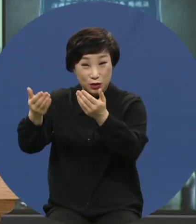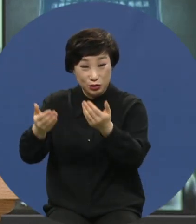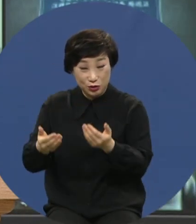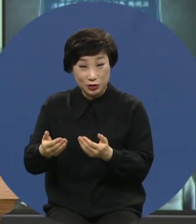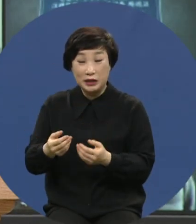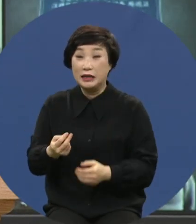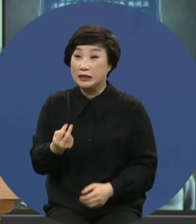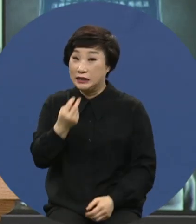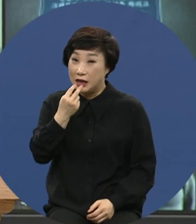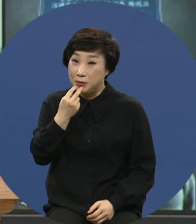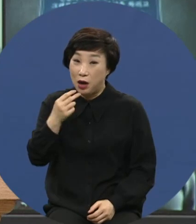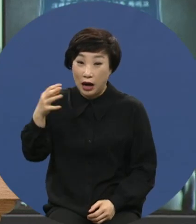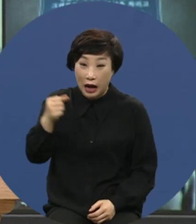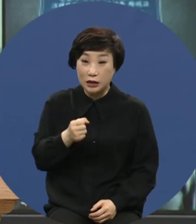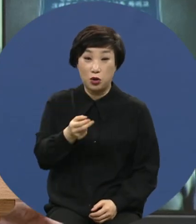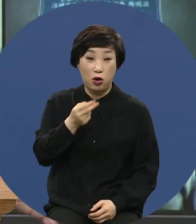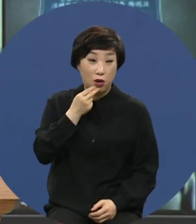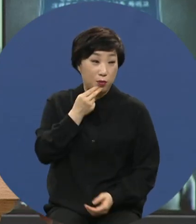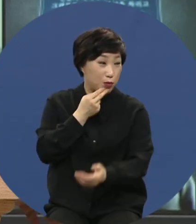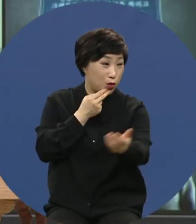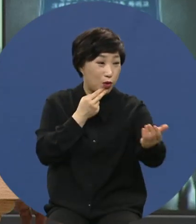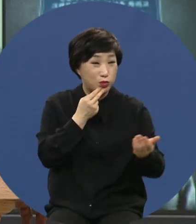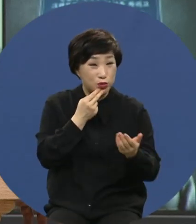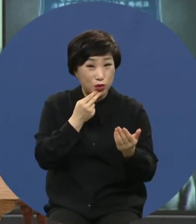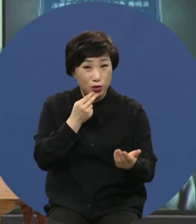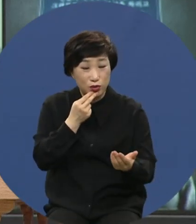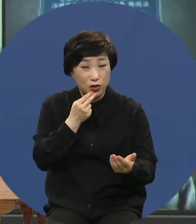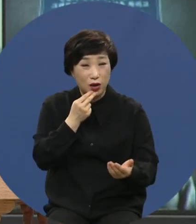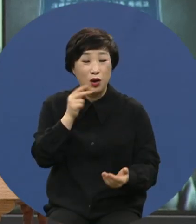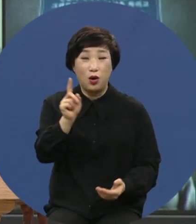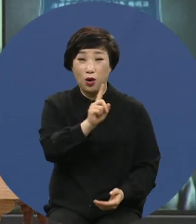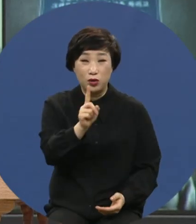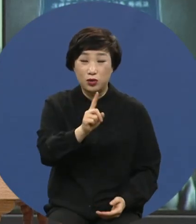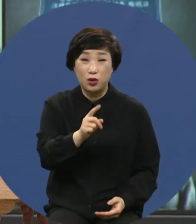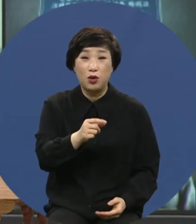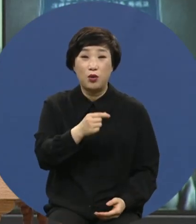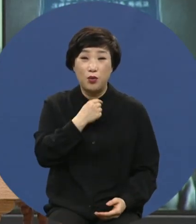주신 생명이 없는 자는 어떠한